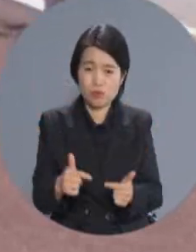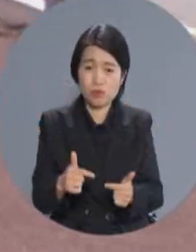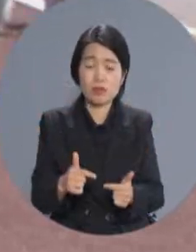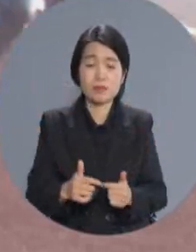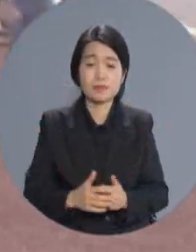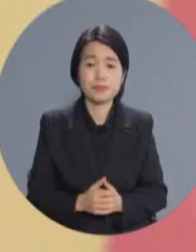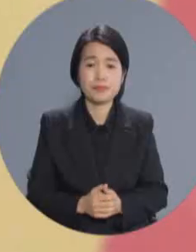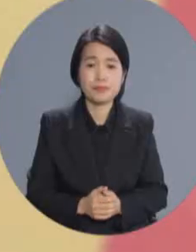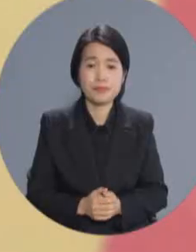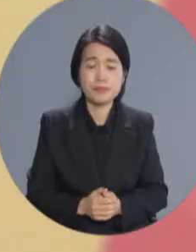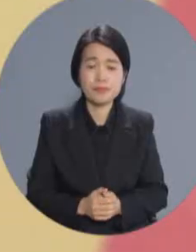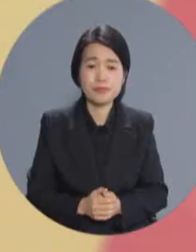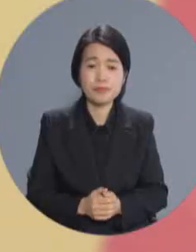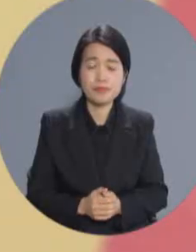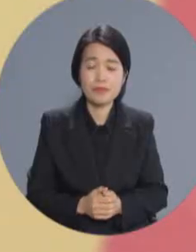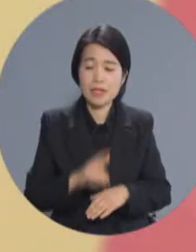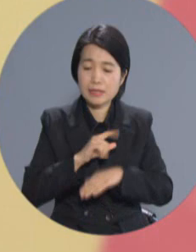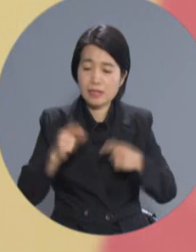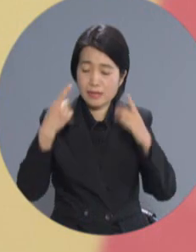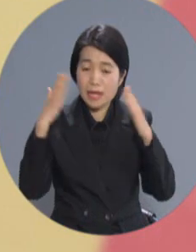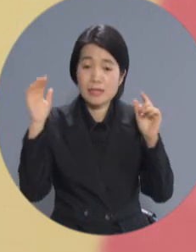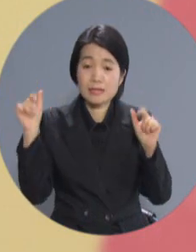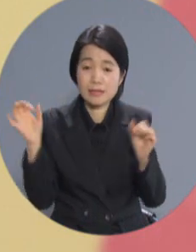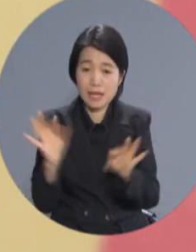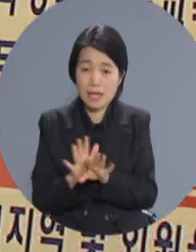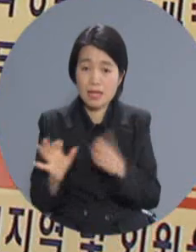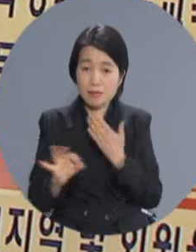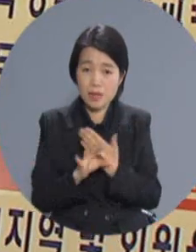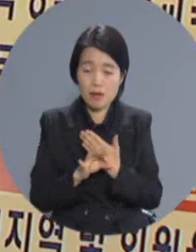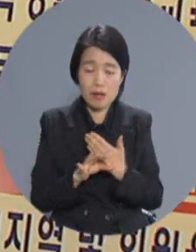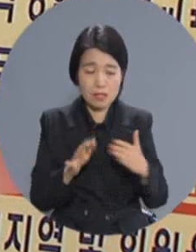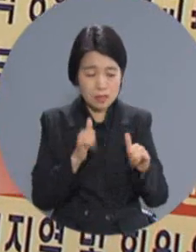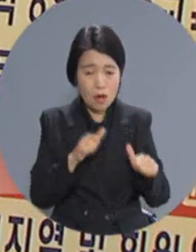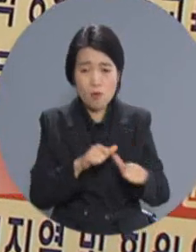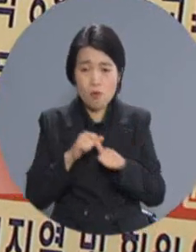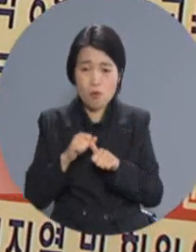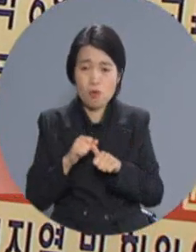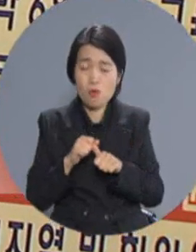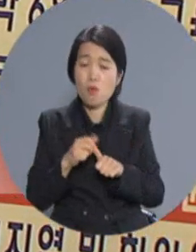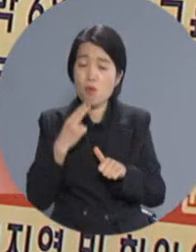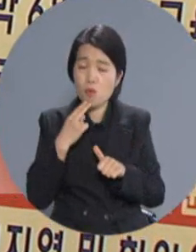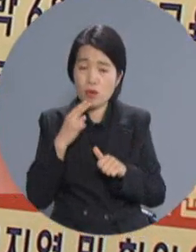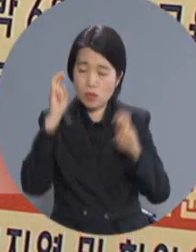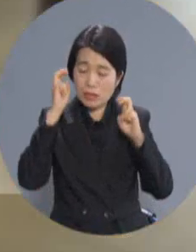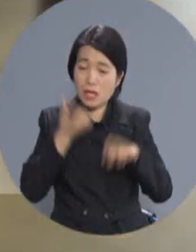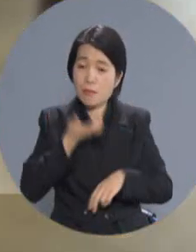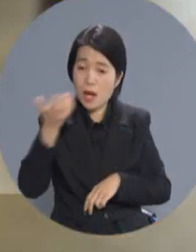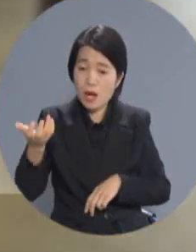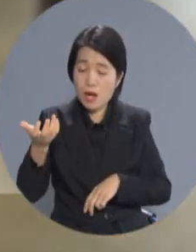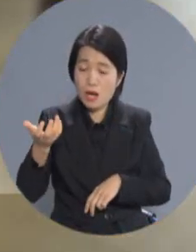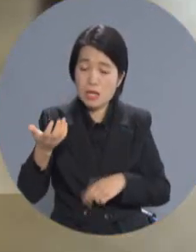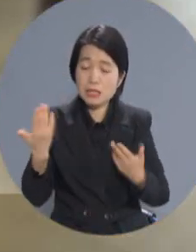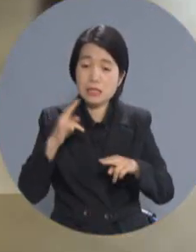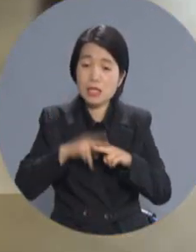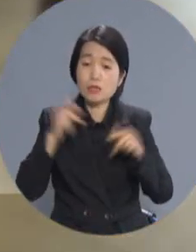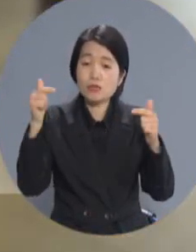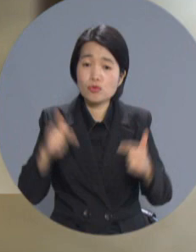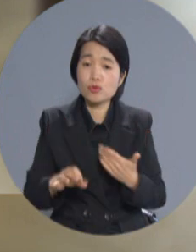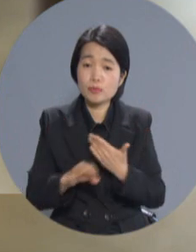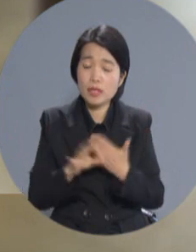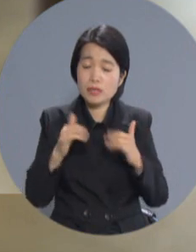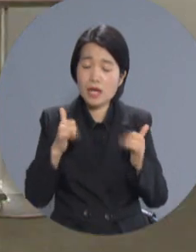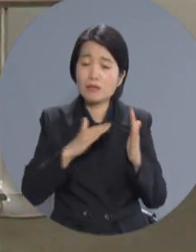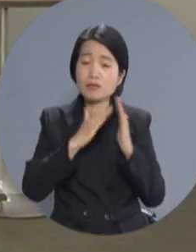예상됩니다. 지역 대학이 사라지면 인적 자원이 없어 기업이 떠나고 기업이 떠나 일자리가 줄면